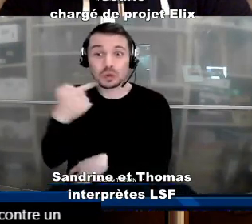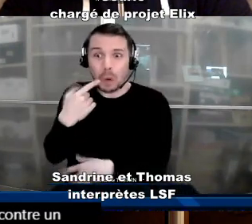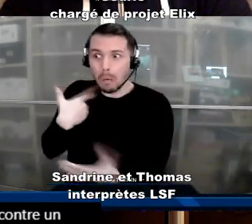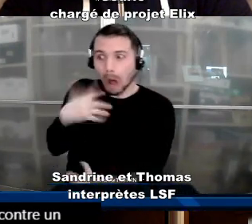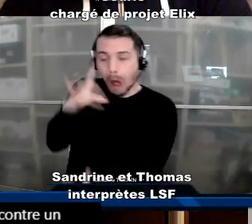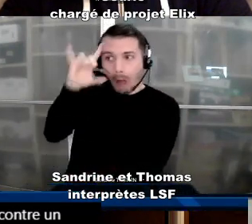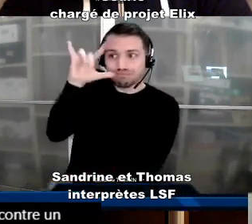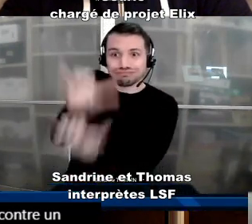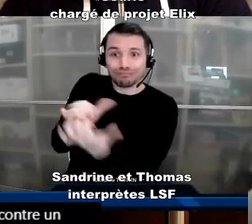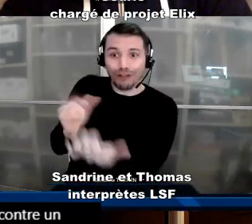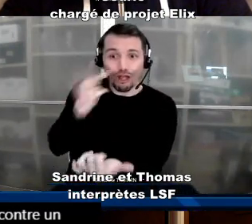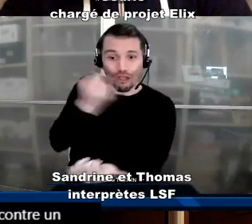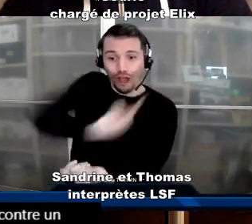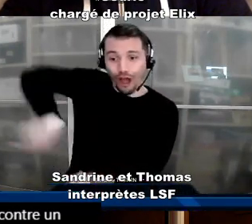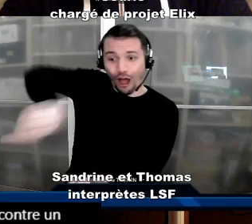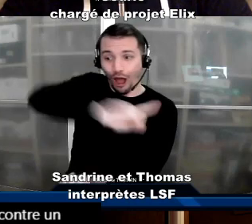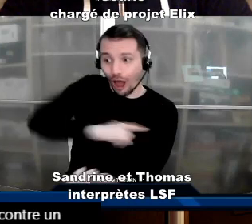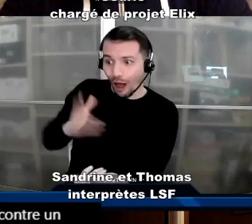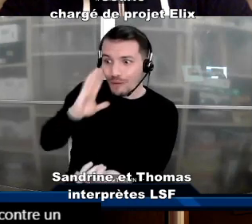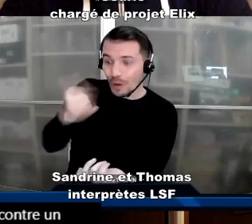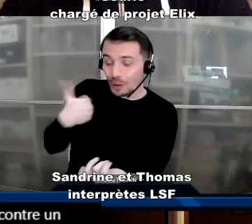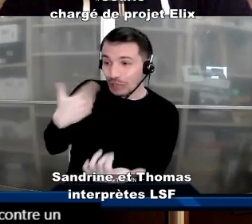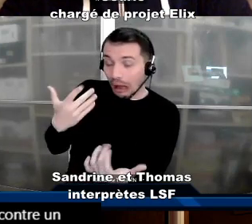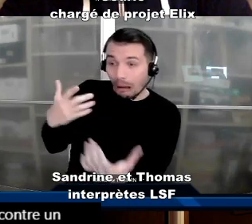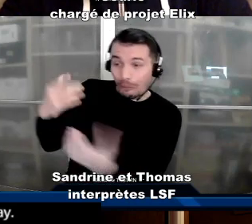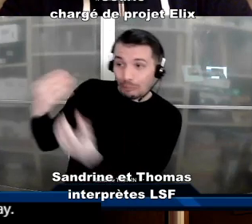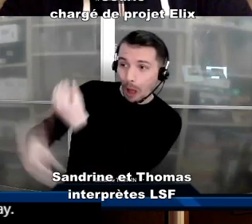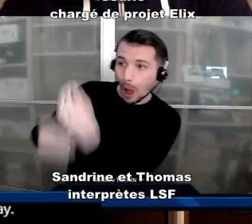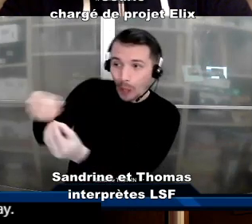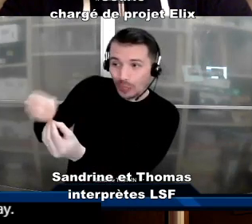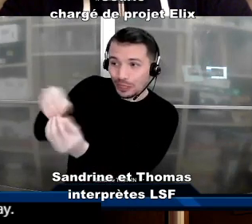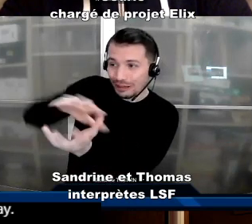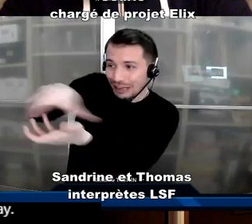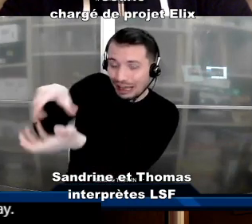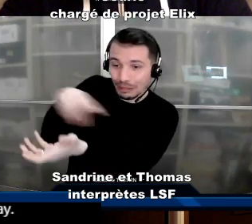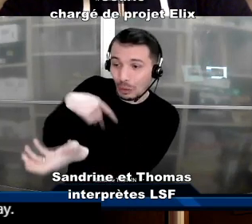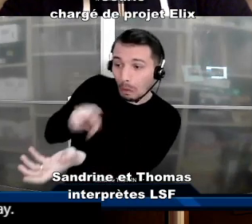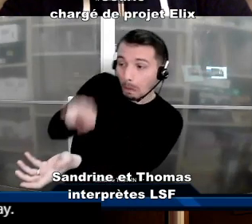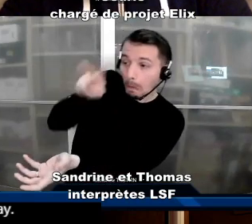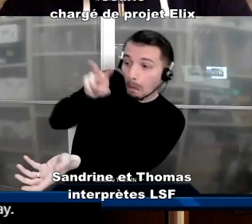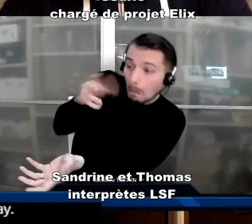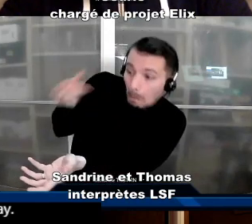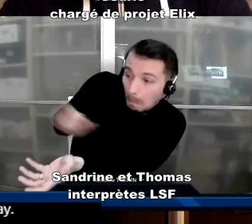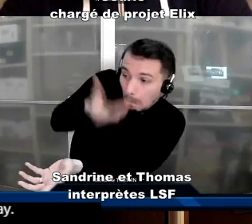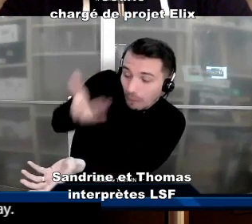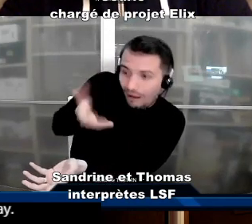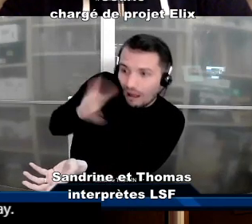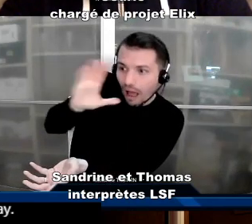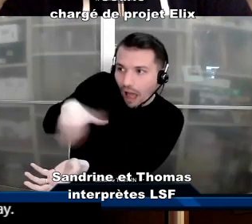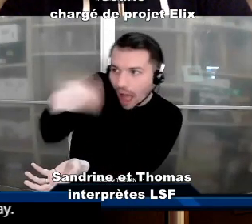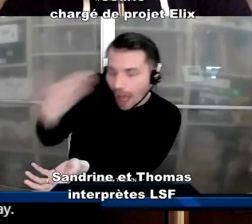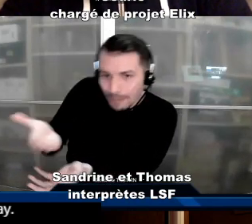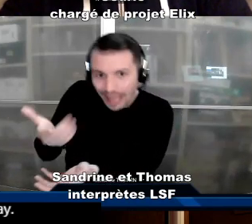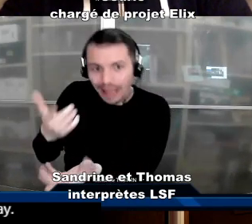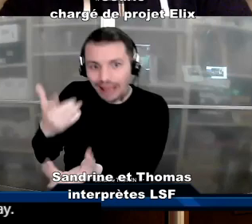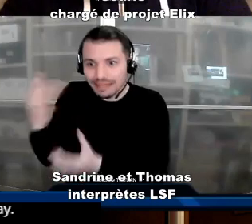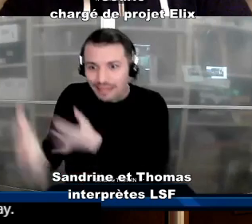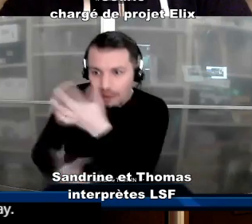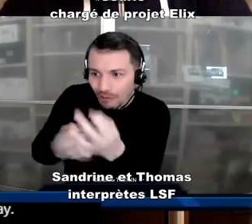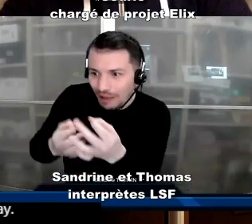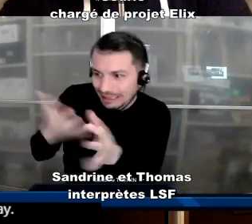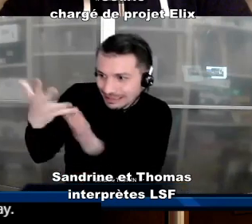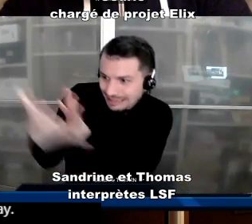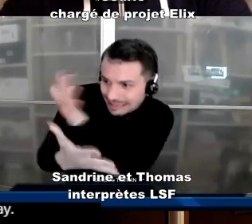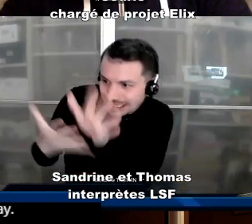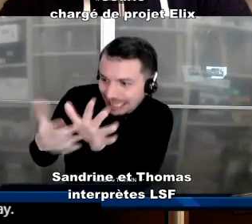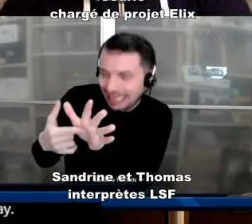donc on est complètement à l'extérieur de tout ça. Et le fait de. Déjà, quand on apprend la langue des signes française de